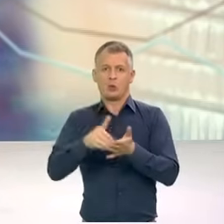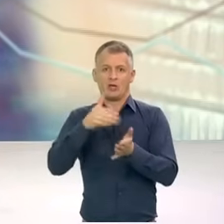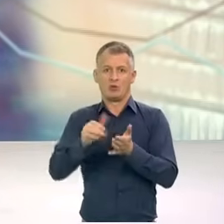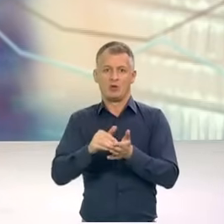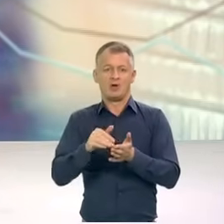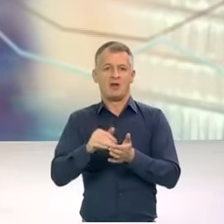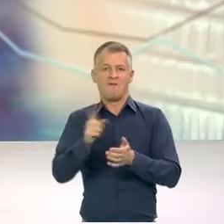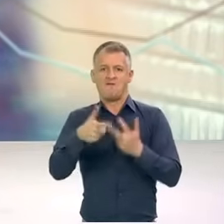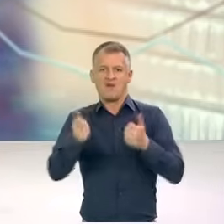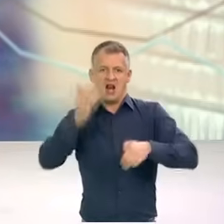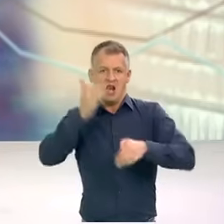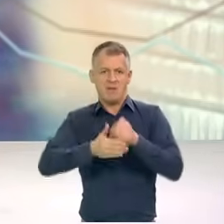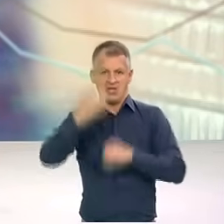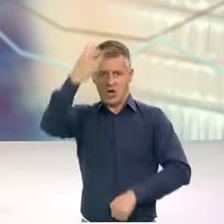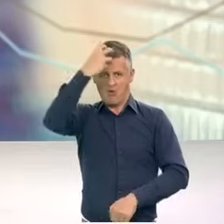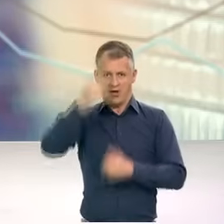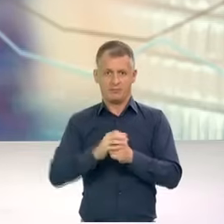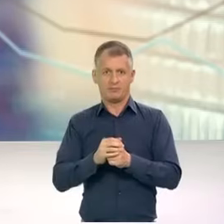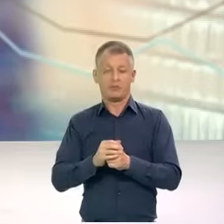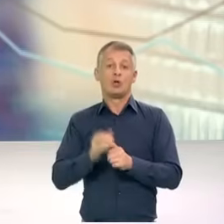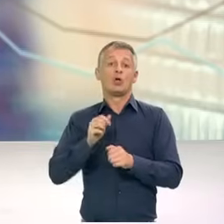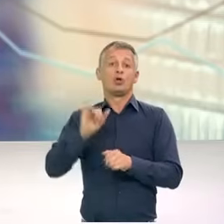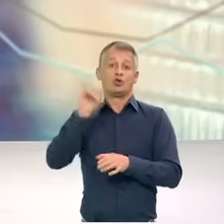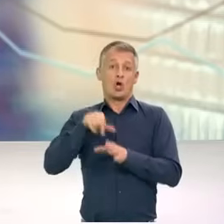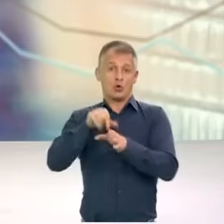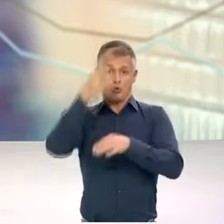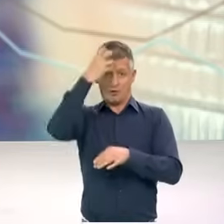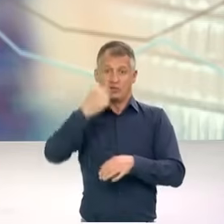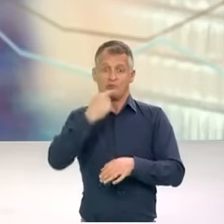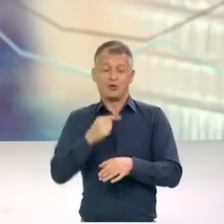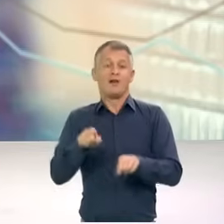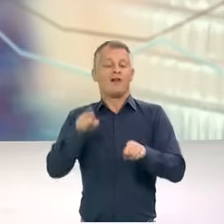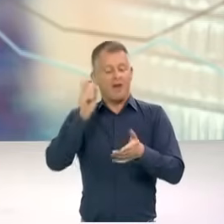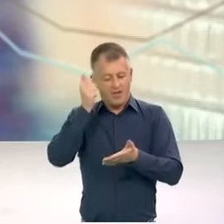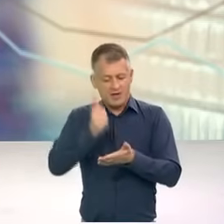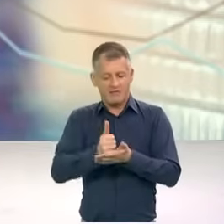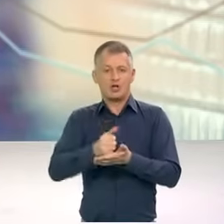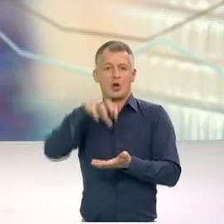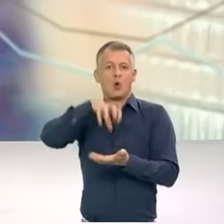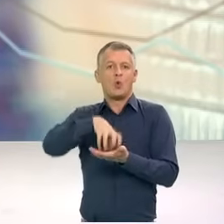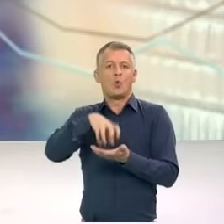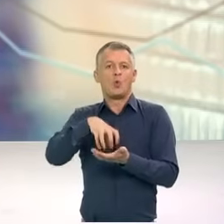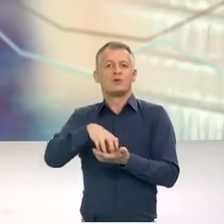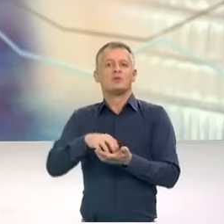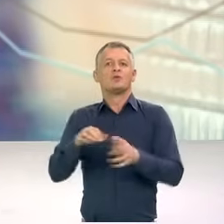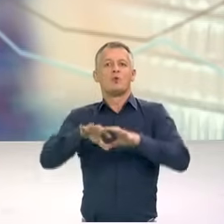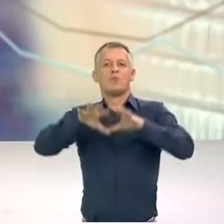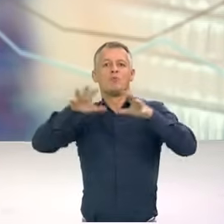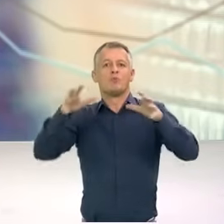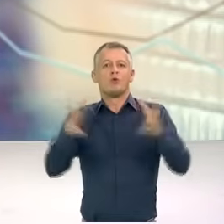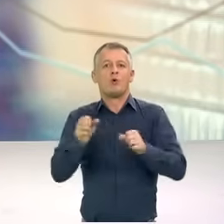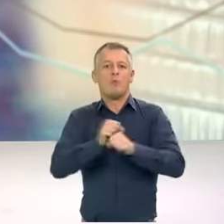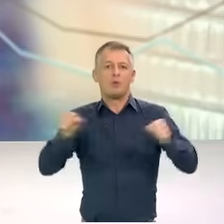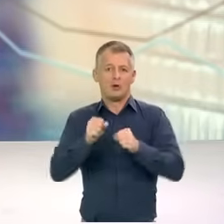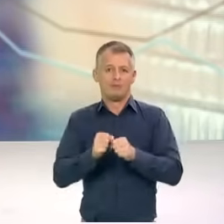necontrolate ale Guvernului practic guvernanții recunosc că stau pe un butoi cu pulbere Adică o gaură de peste 12 de miliarde